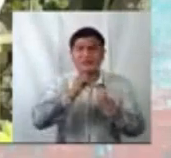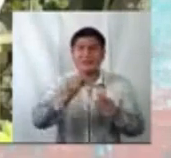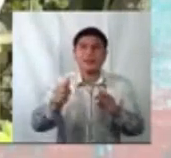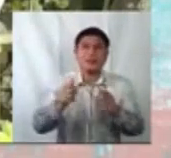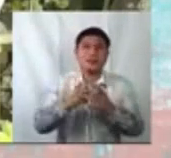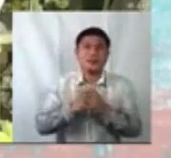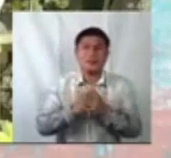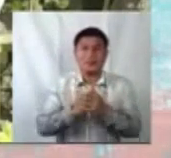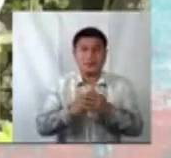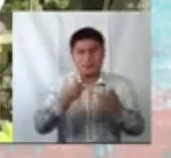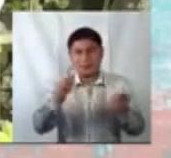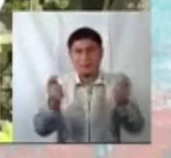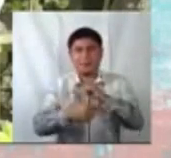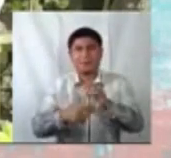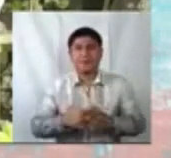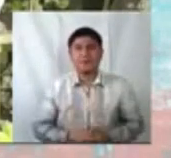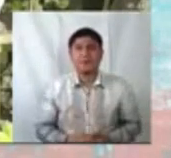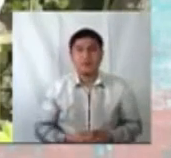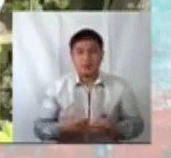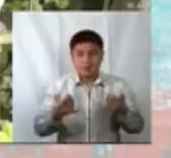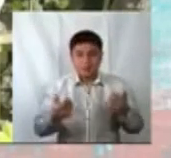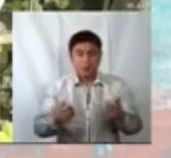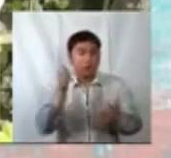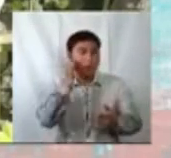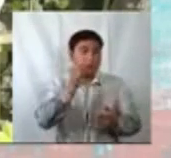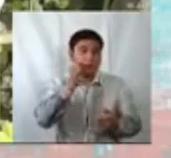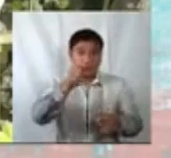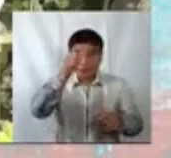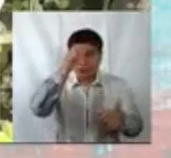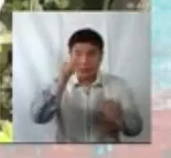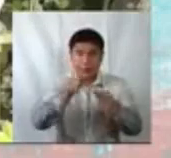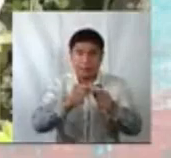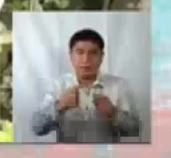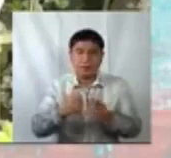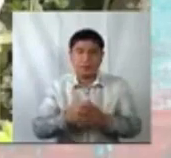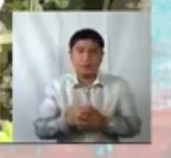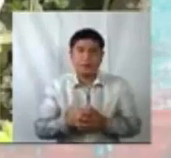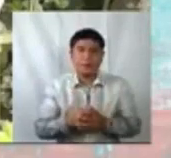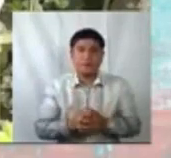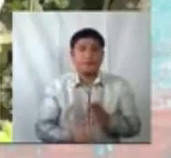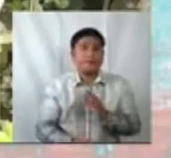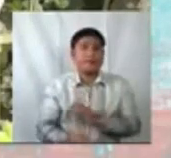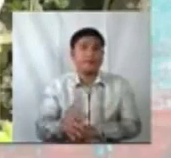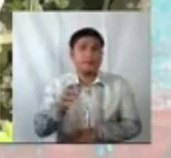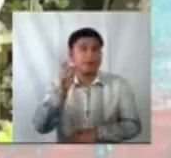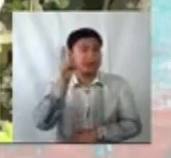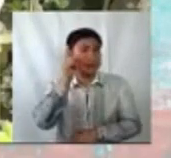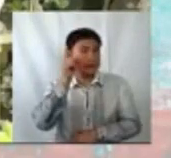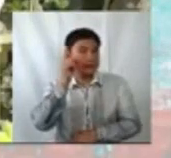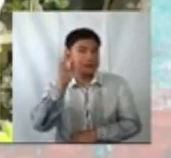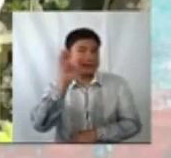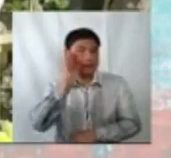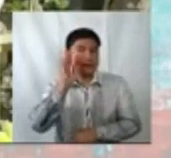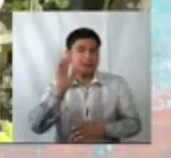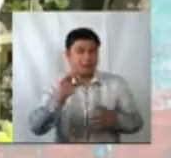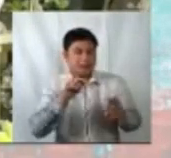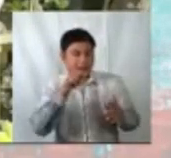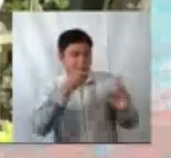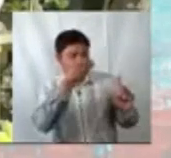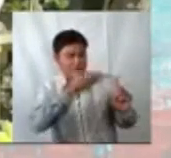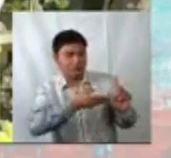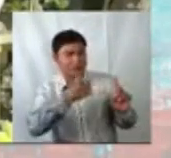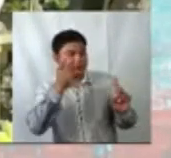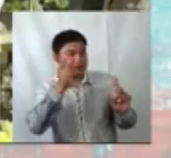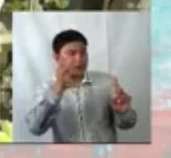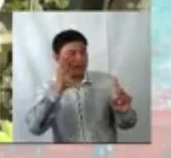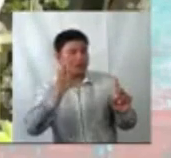doon? Tandaan natin, tulad nung sinabi ni Liling Briones kanina ng ating secretary, ano, ni Ma'am, ang